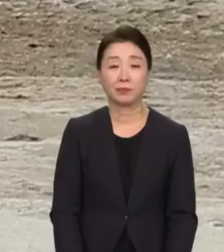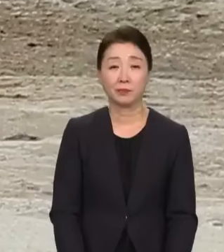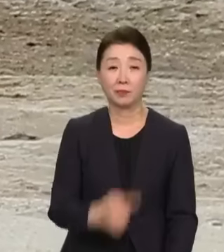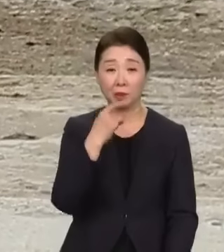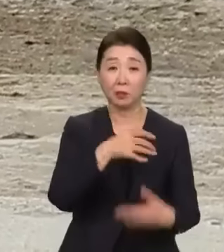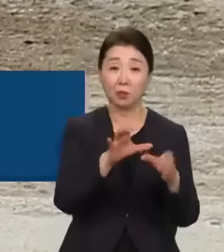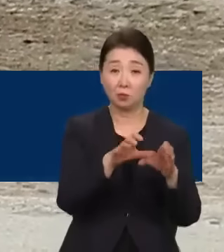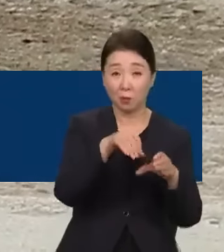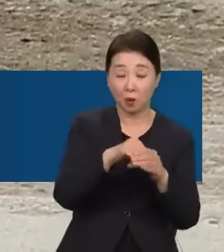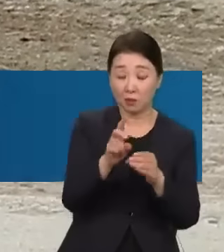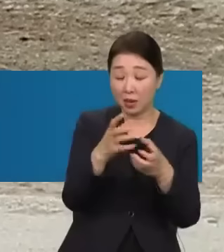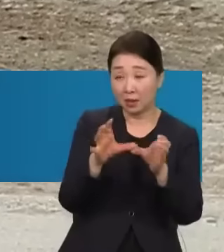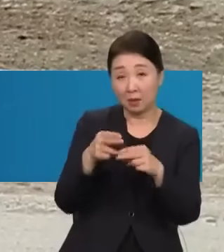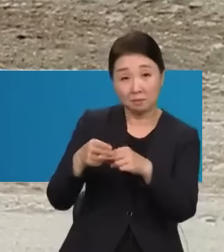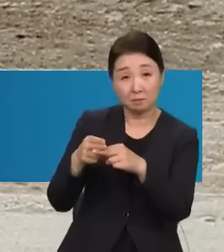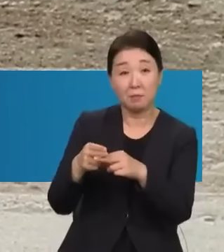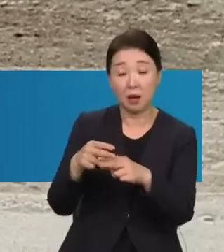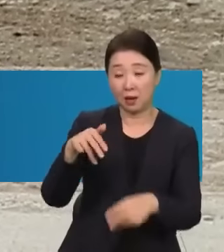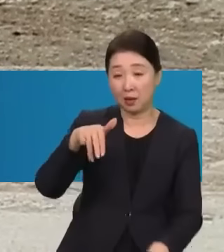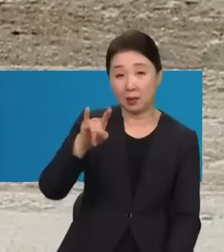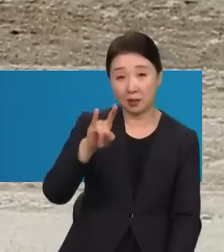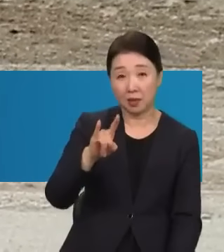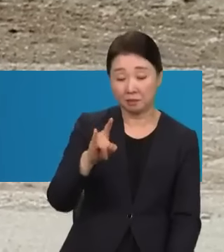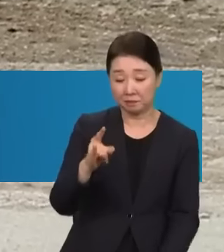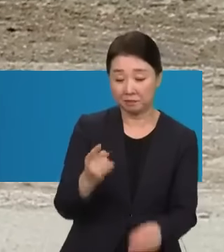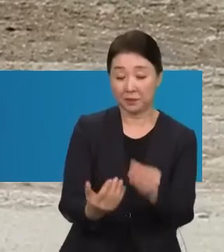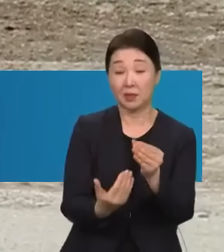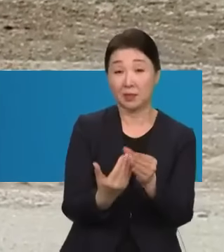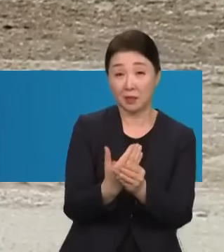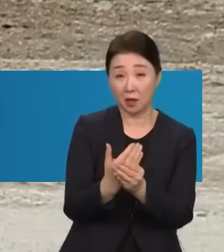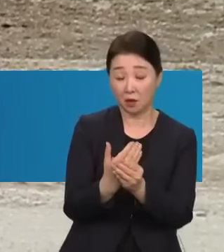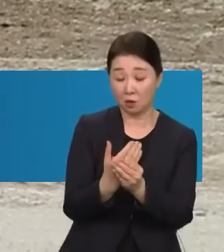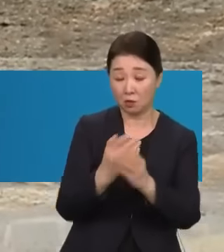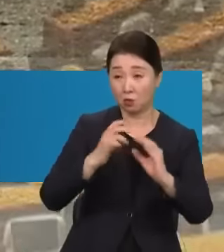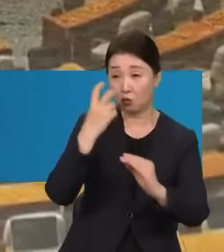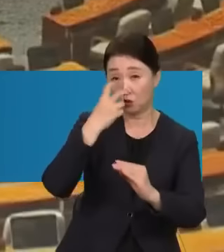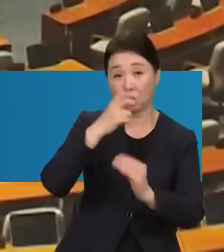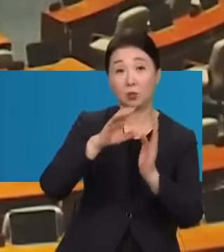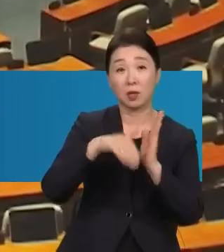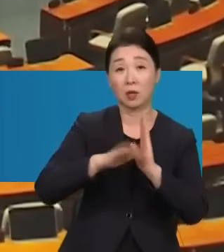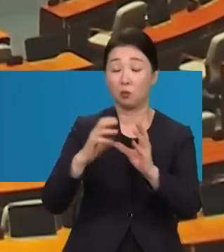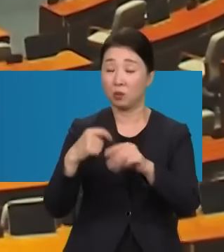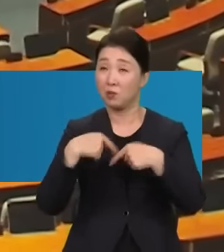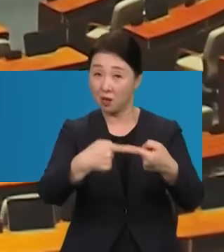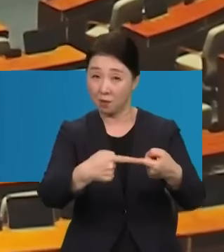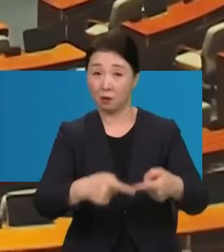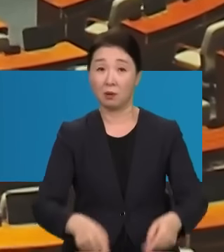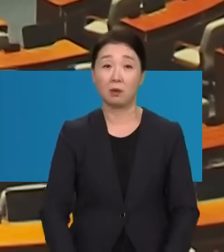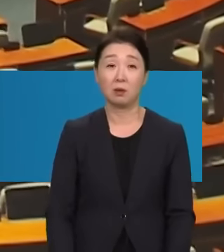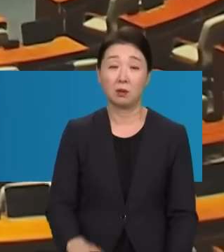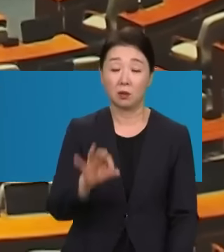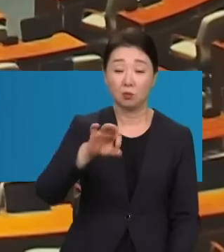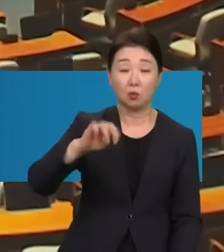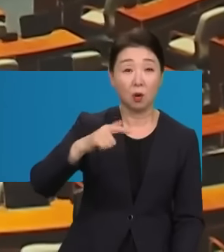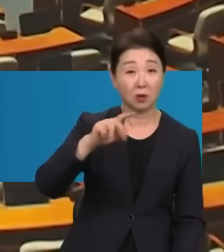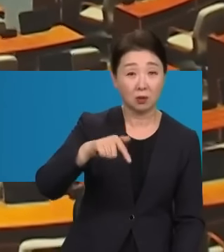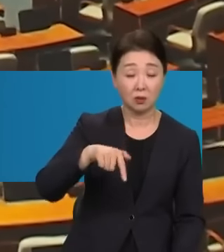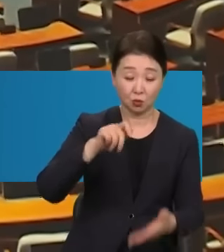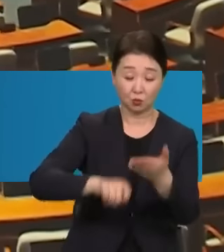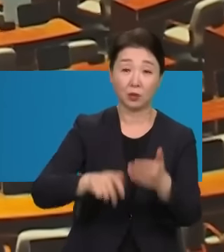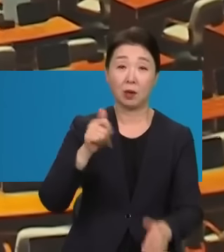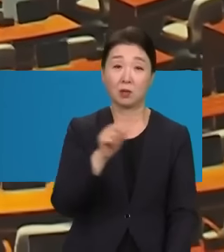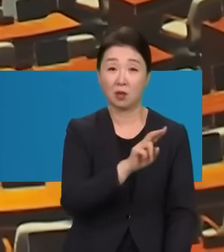민주당을 포함한 야당이 주도하는 최상병 사건 국정조사에 국민의힘도 참여하기로 했습니다. 우원식 국회의장이